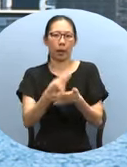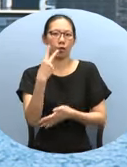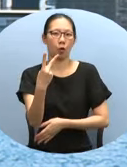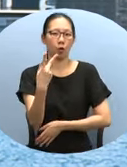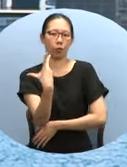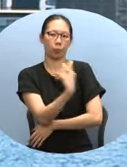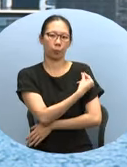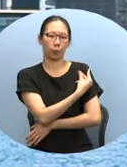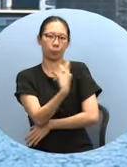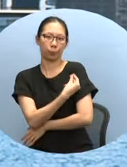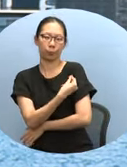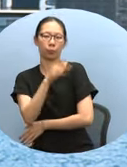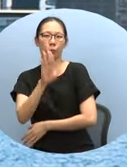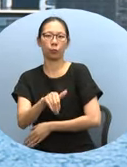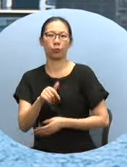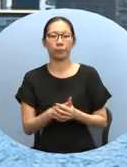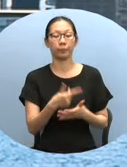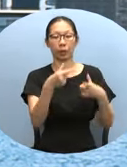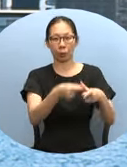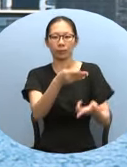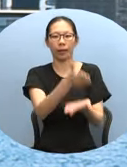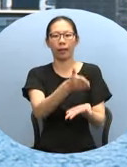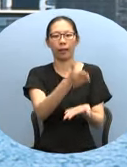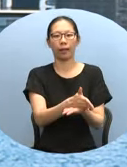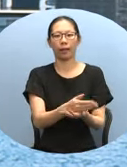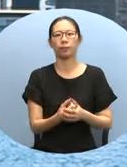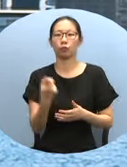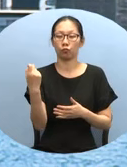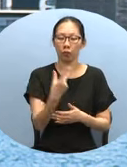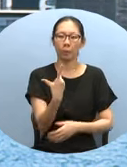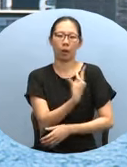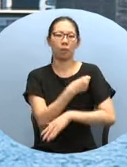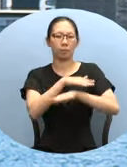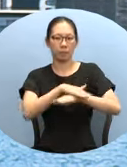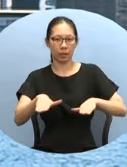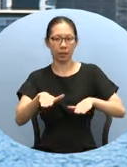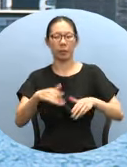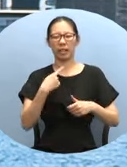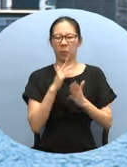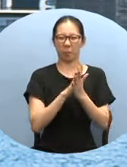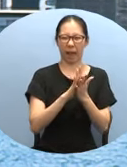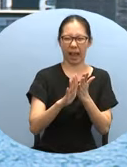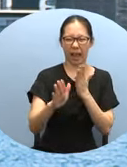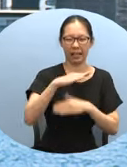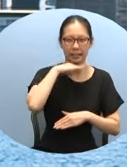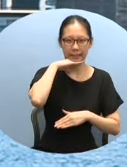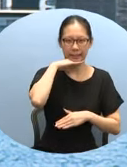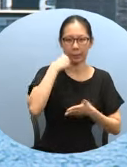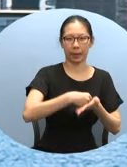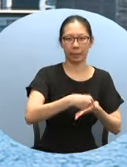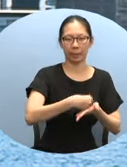嚟自唔同疫苗製造商同埋咧係唔同嘅疫苗平台嘅候選疫苗